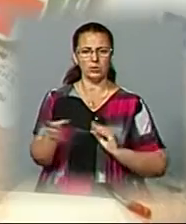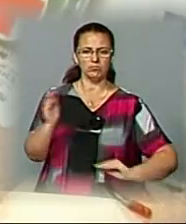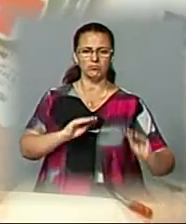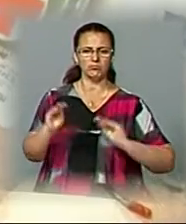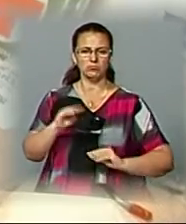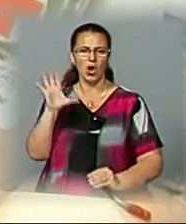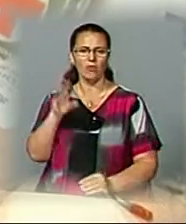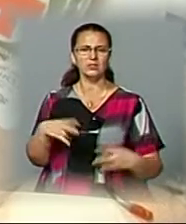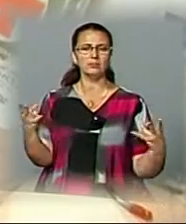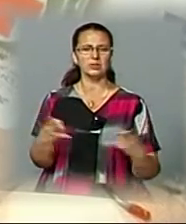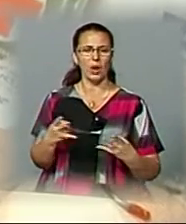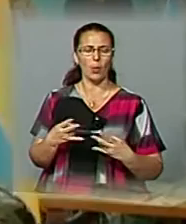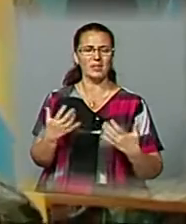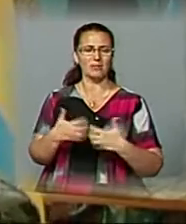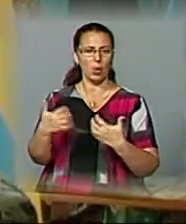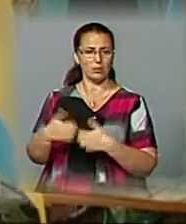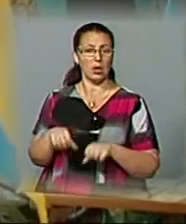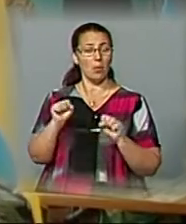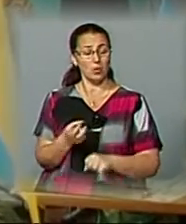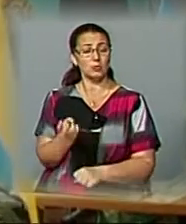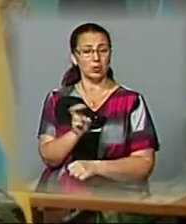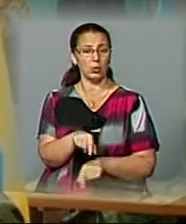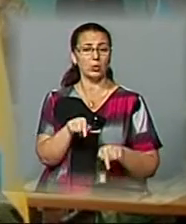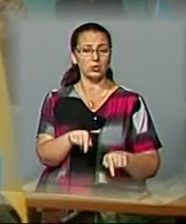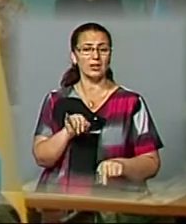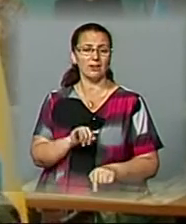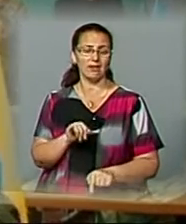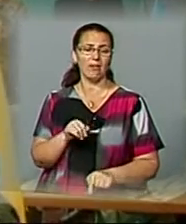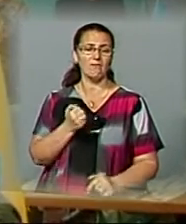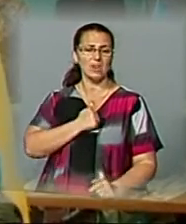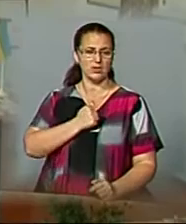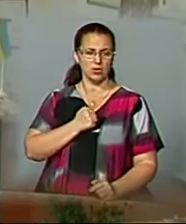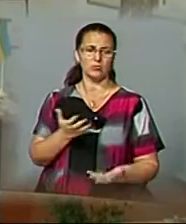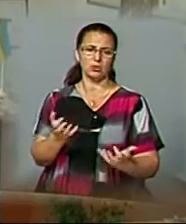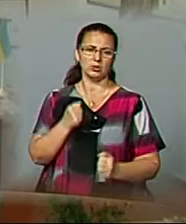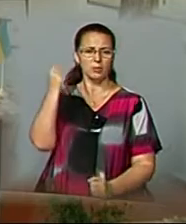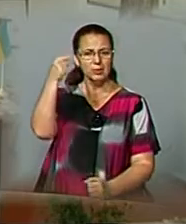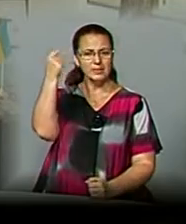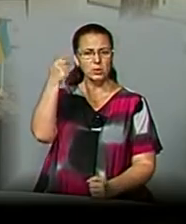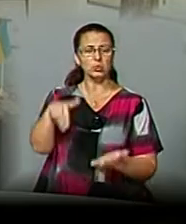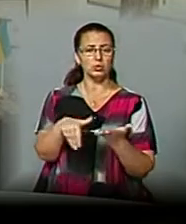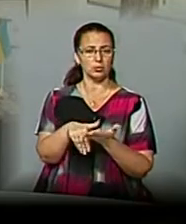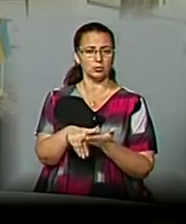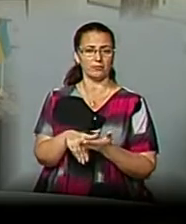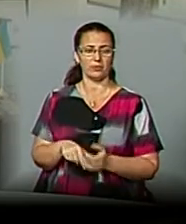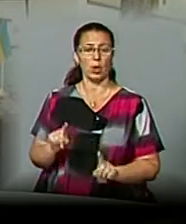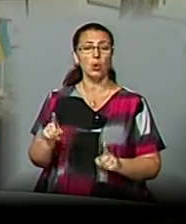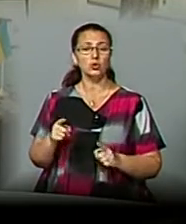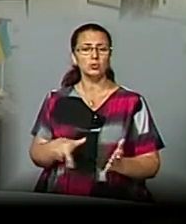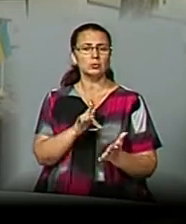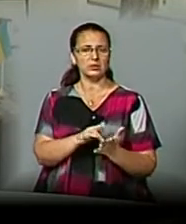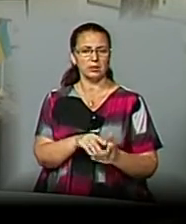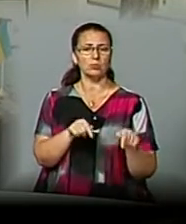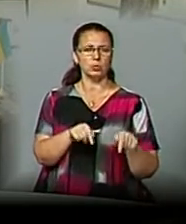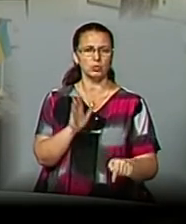необхідним обладнанням. Сюди також можуть приходити військові, щоб отримати психологічну допомогу. Чому центр? Тому що тут